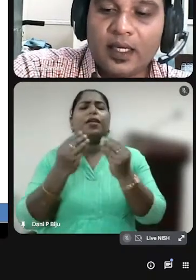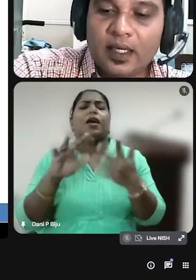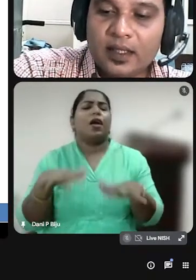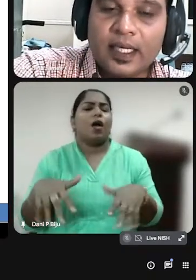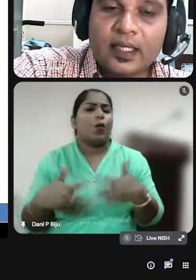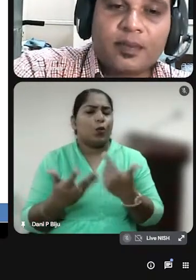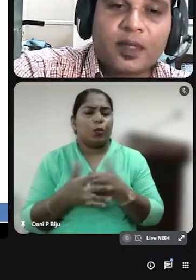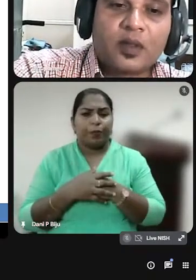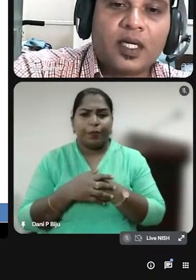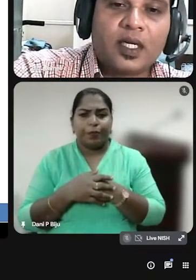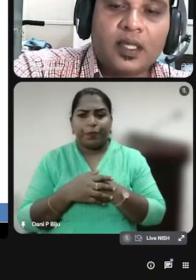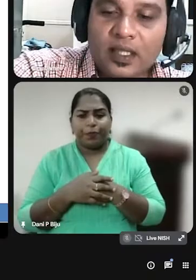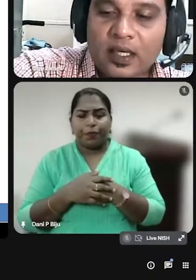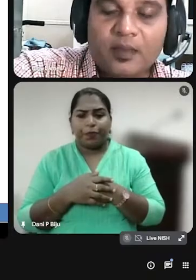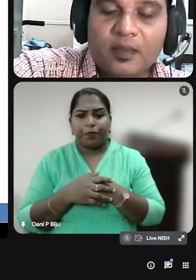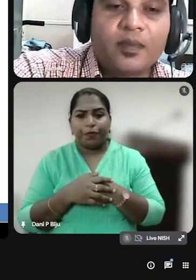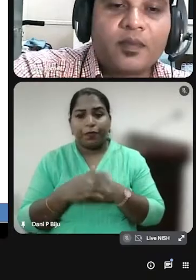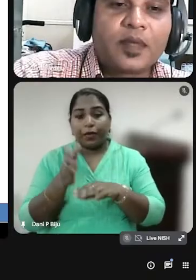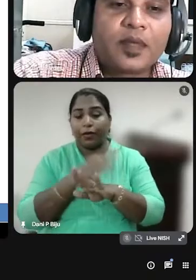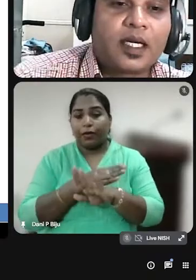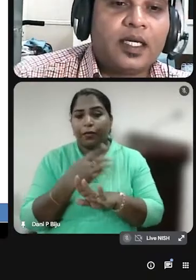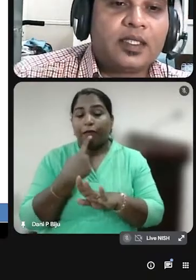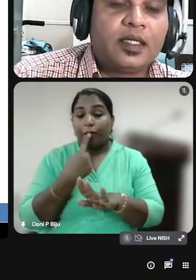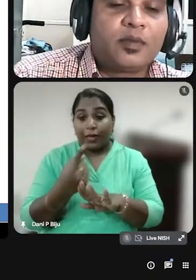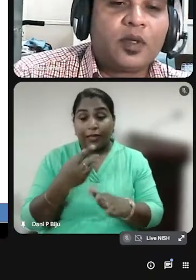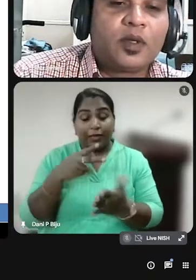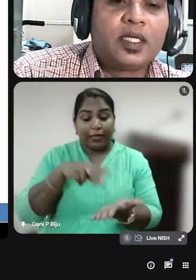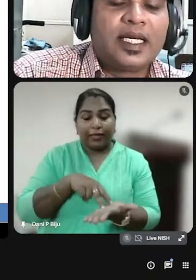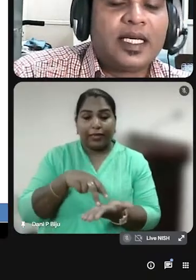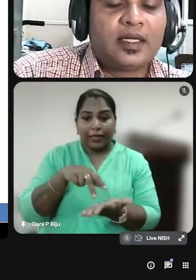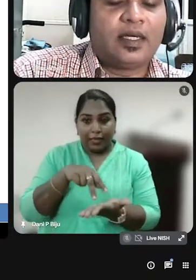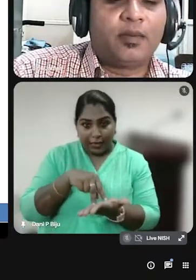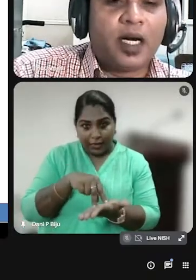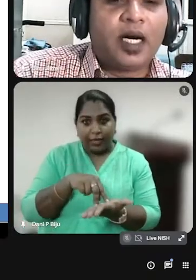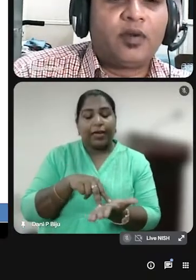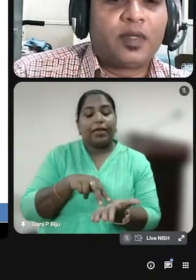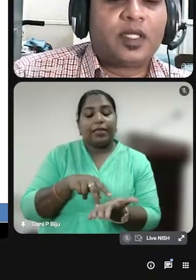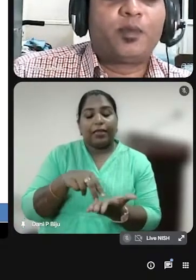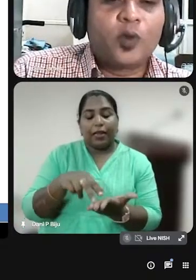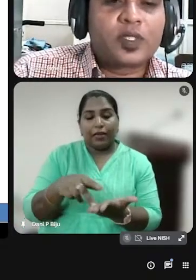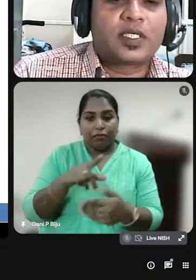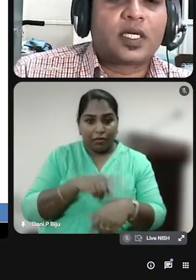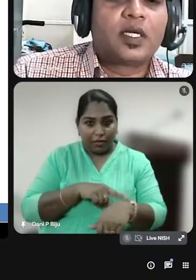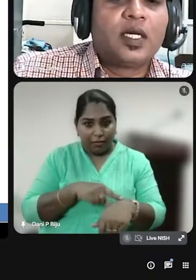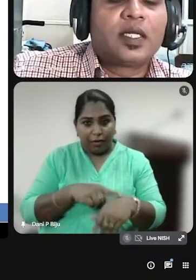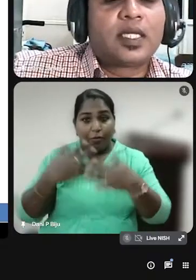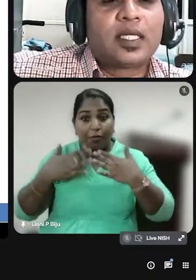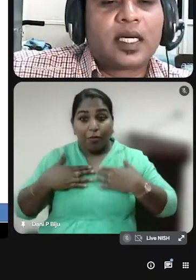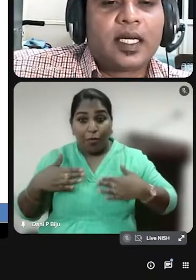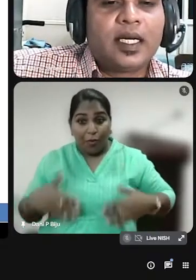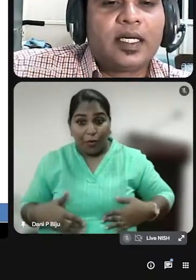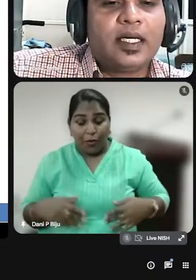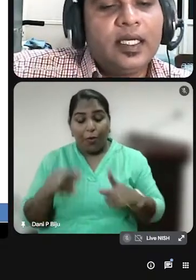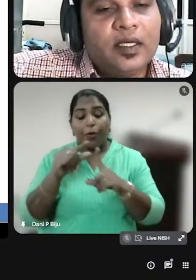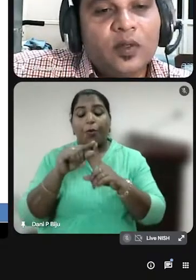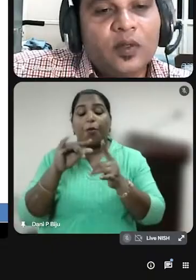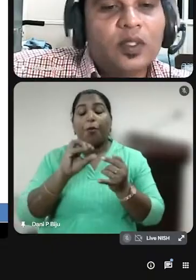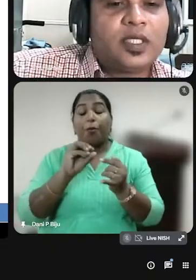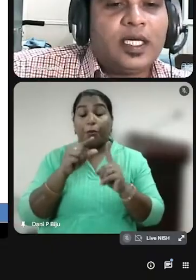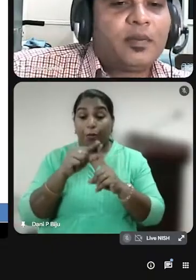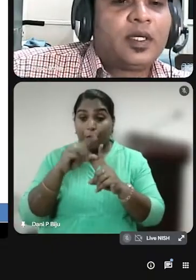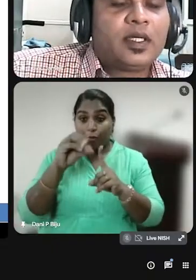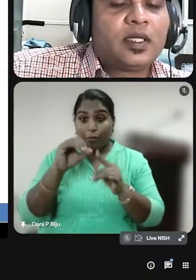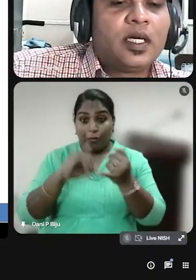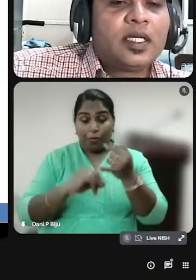അതുപോലെ നേരത്തെ പറഞ്ഞ പോലെ നിൽക്കുകയും നടക്കുകയും ചെയ്യുമ്പോൾ ശരീരത്തിന്റെ ഭാവം, അതായത് പോസ്റ്റർ നന്നാക്കാനായിട്ട്